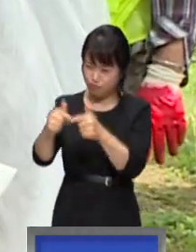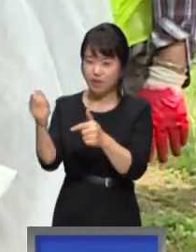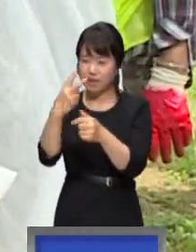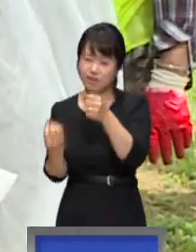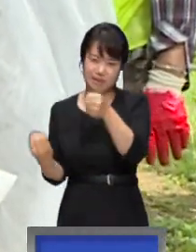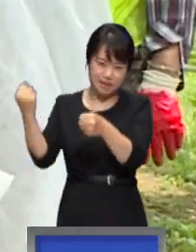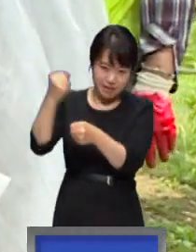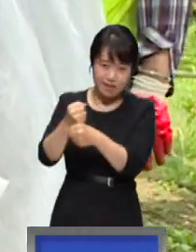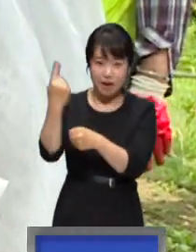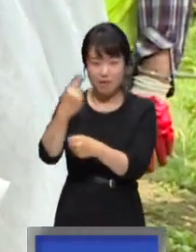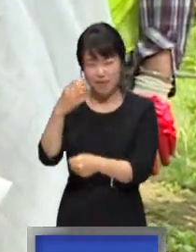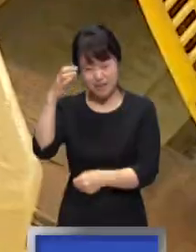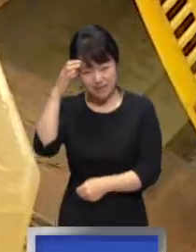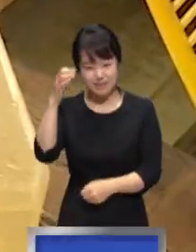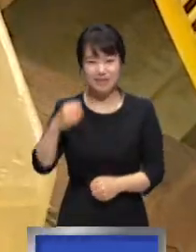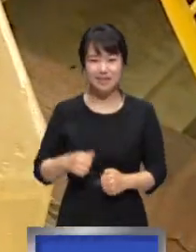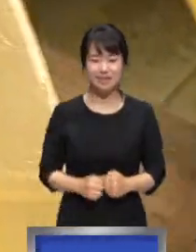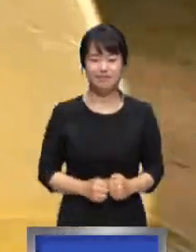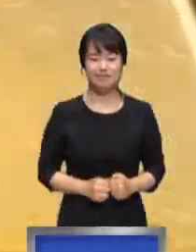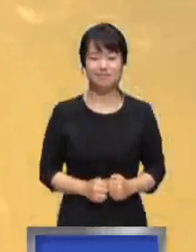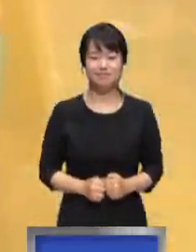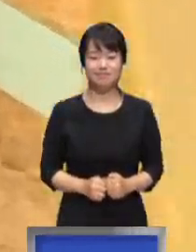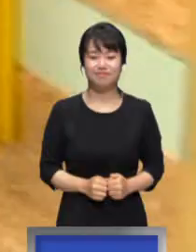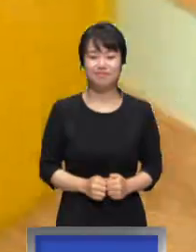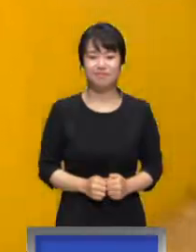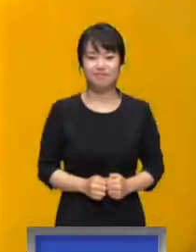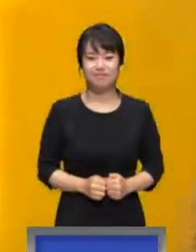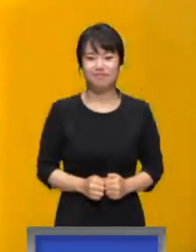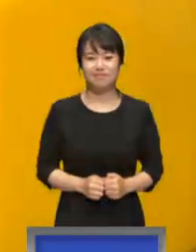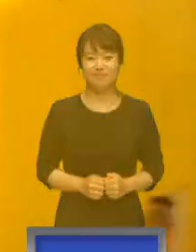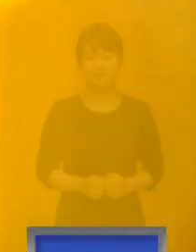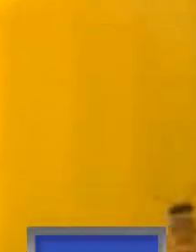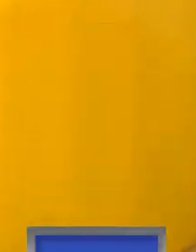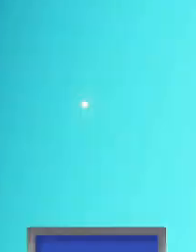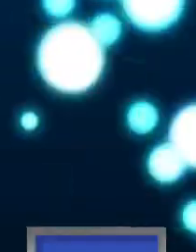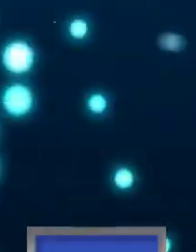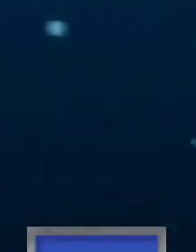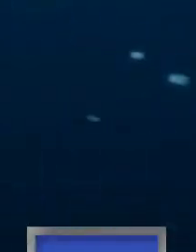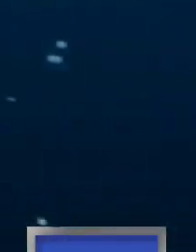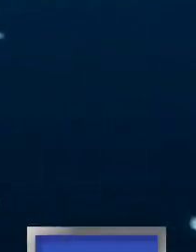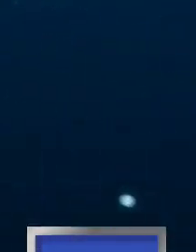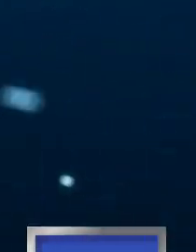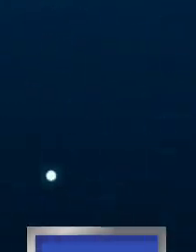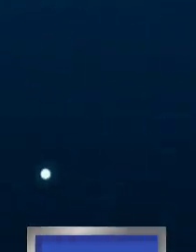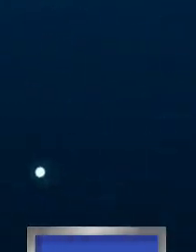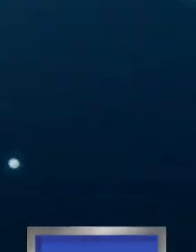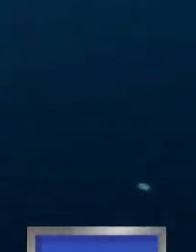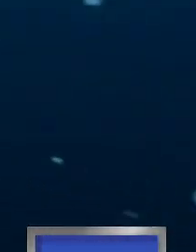되고 있습니다. HCN 뉴스 김민욱입니다.